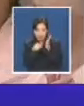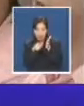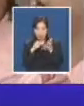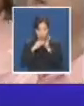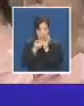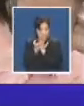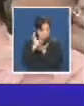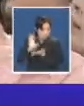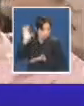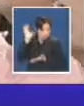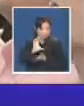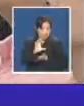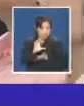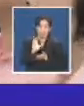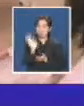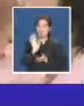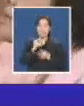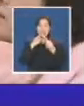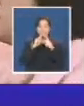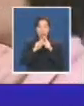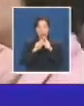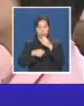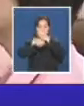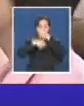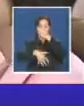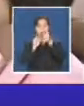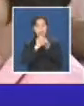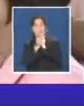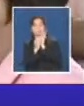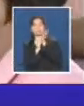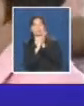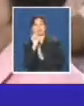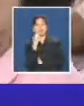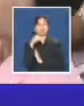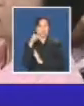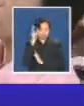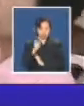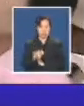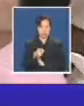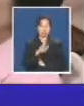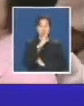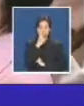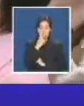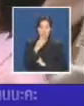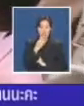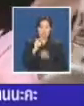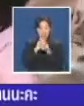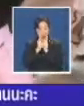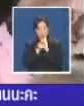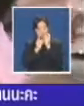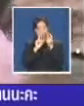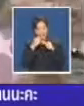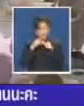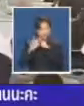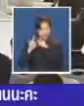แก้ไขปัญหาแต่เป็นการปรับในเชิงโครงสร้างอย่างแท้จริงนะครับแล้วก็รวมไปแล้วเนี่ยเงินงบประมาณที่จะต้องใช้